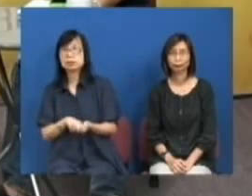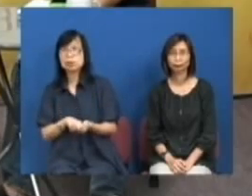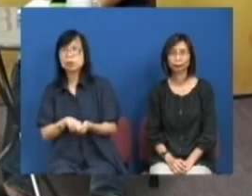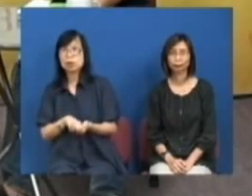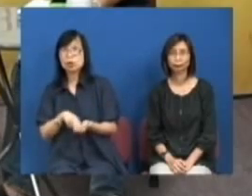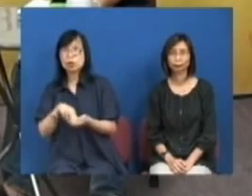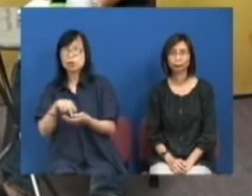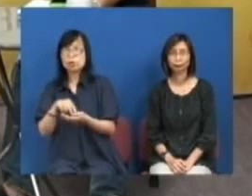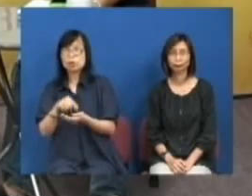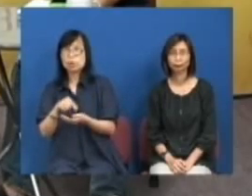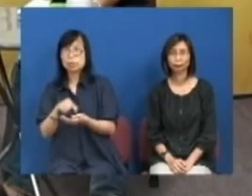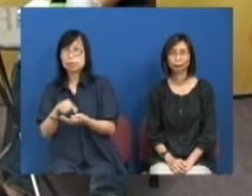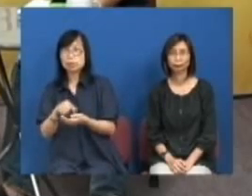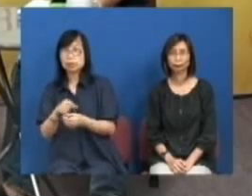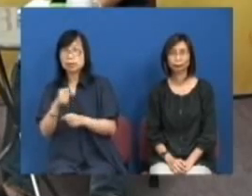的所謂